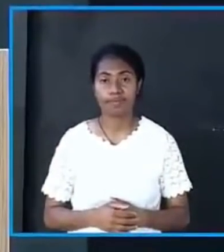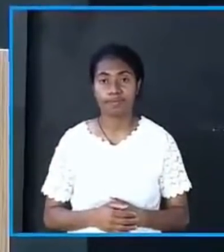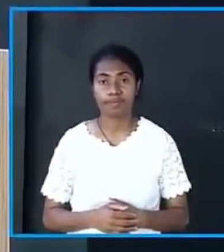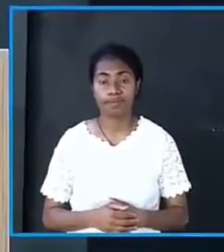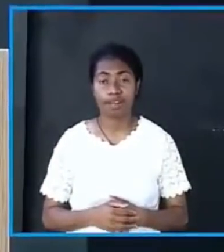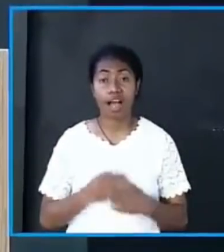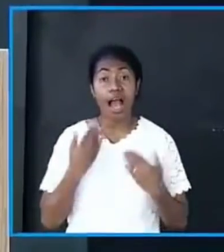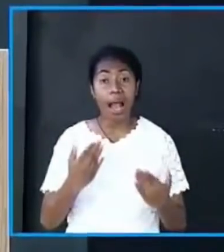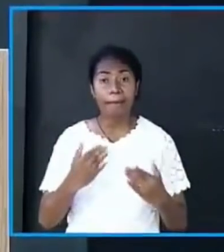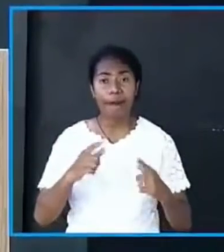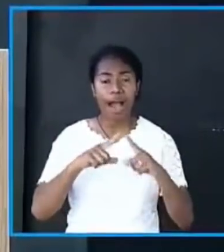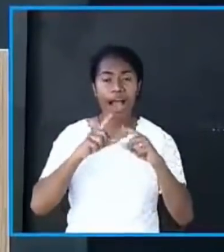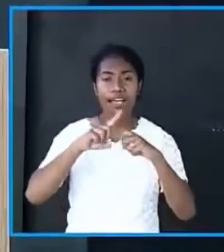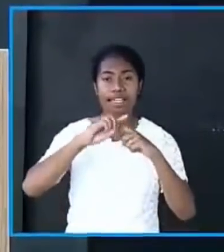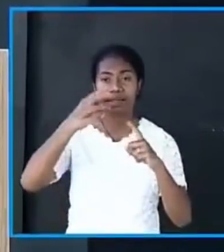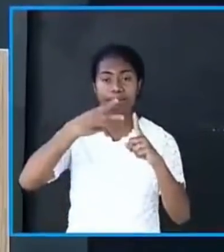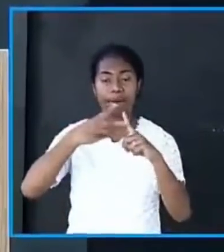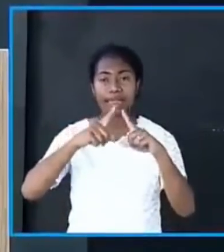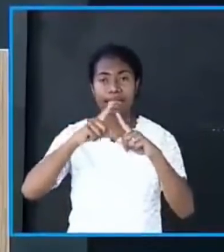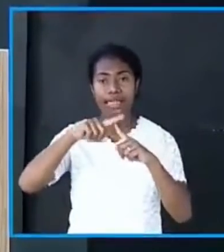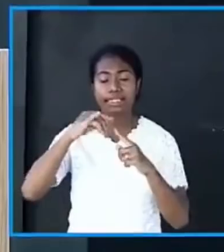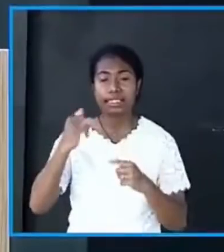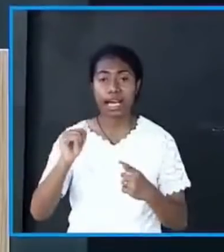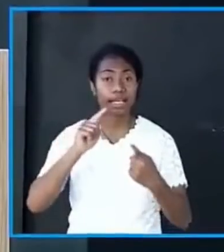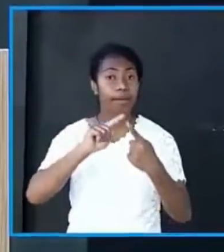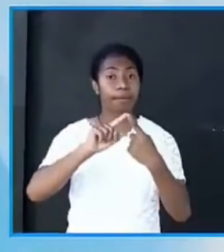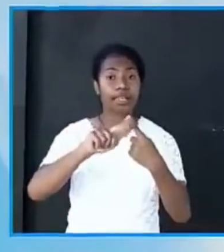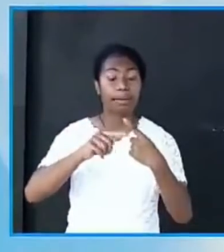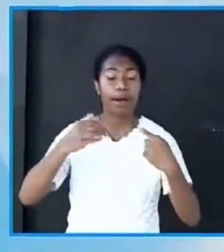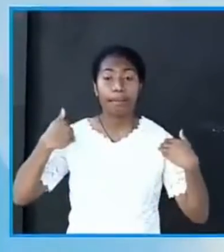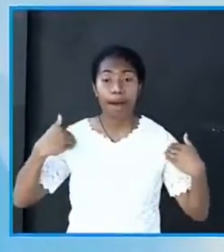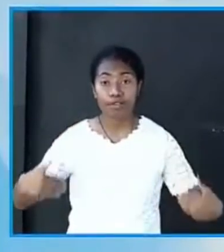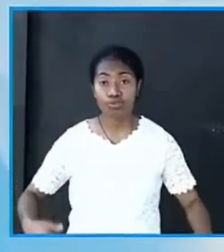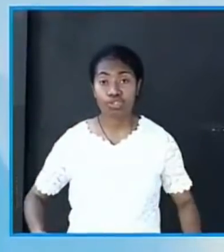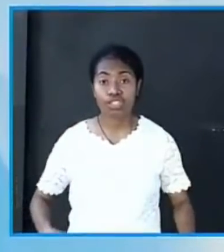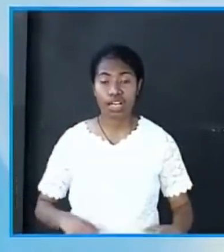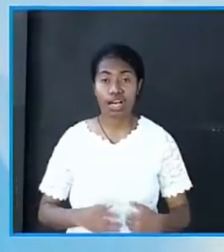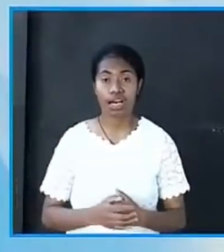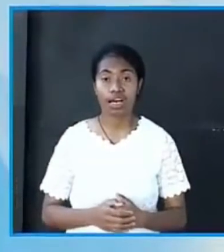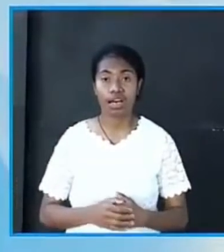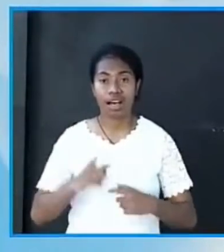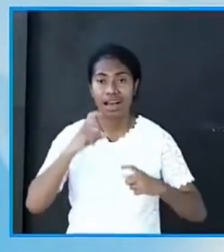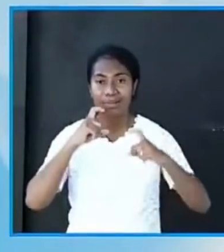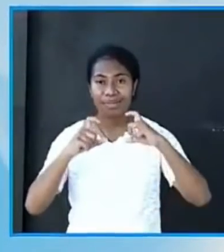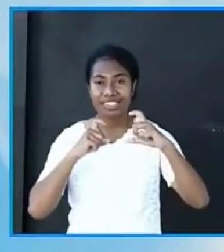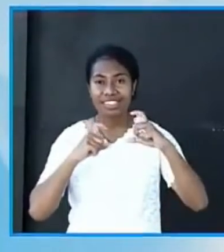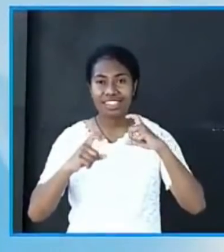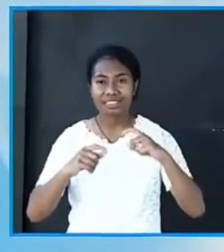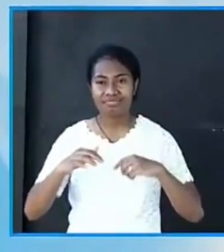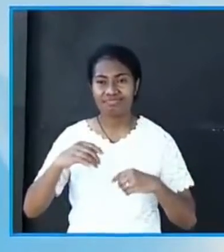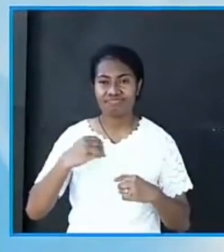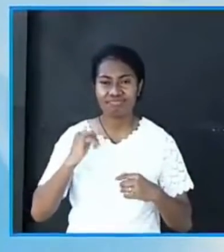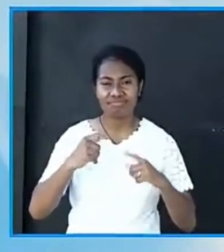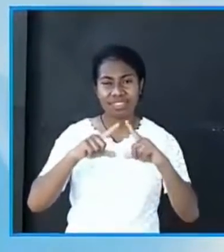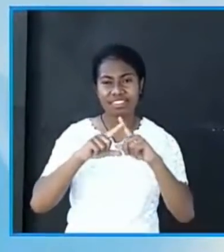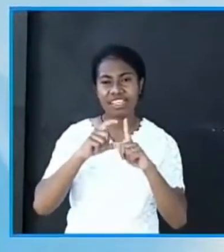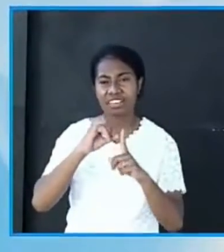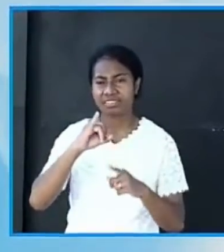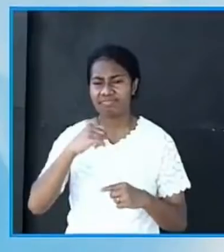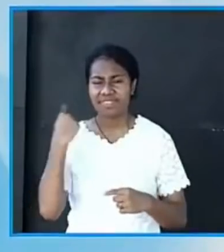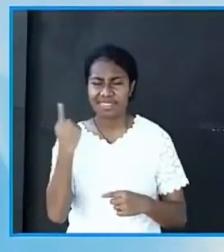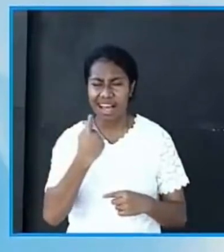akibat yang pertama adalah manusia menjadi sangat beda dengan